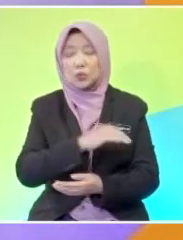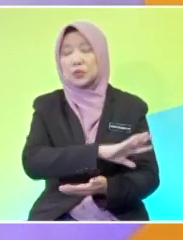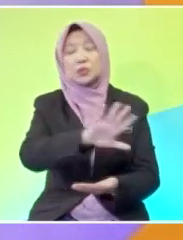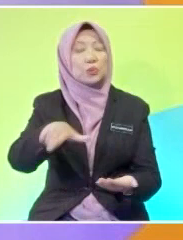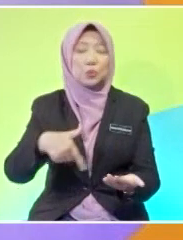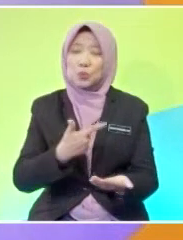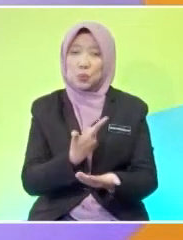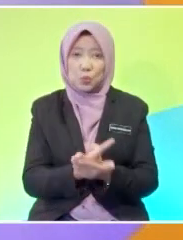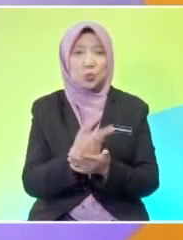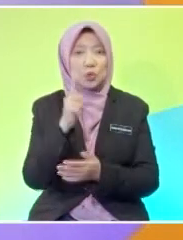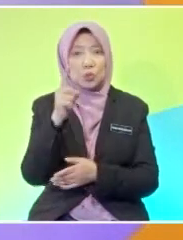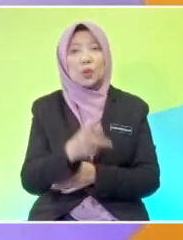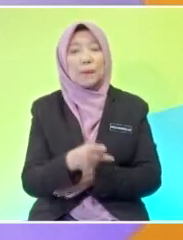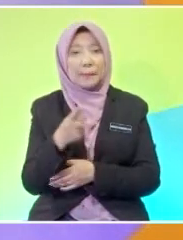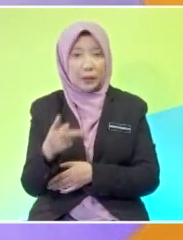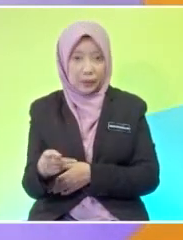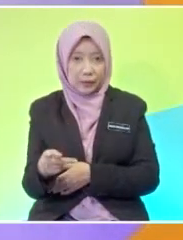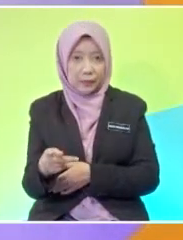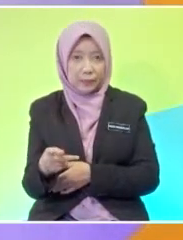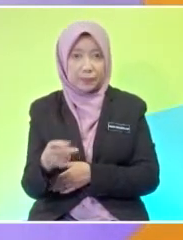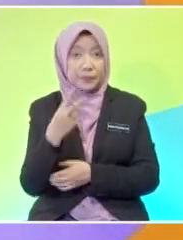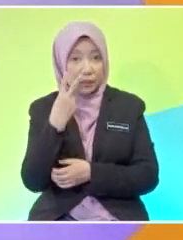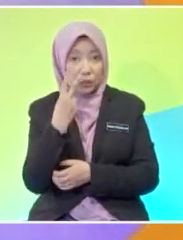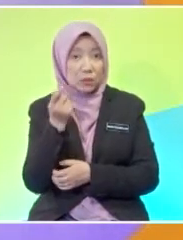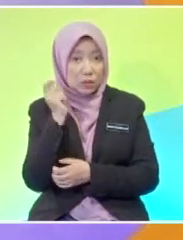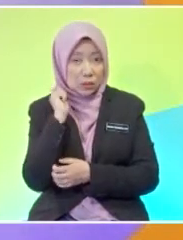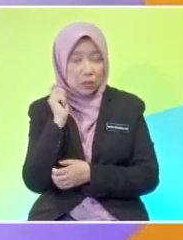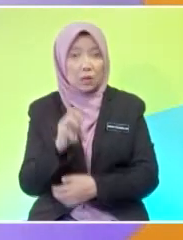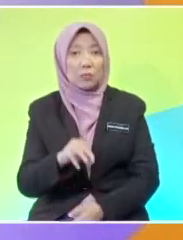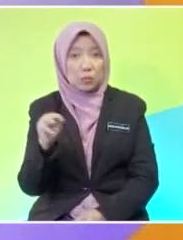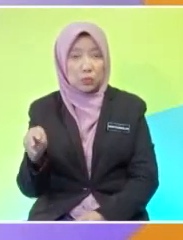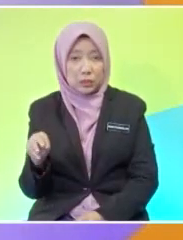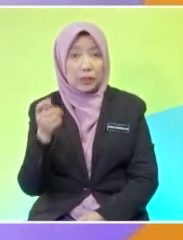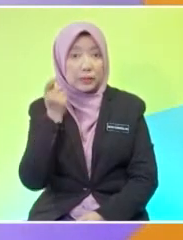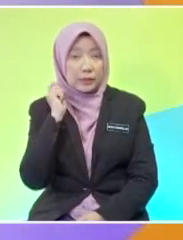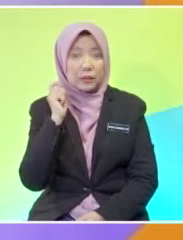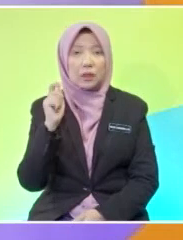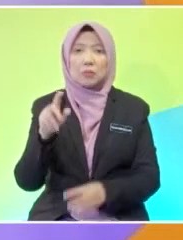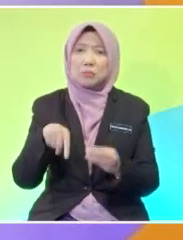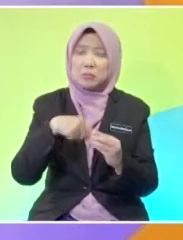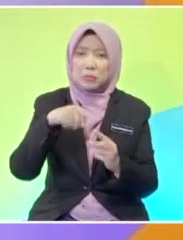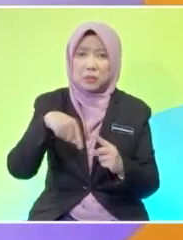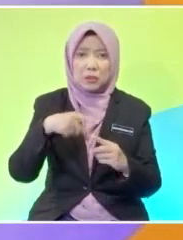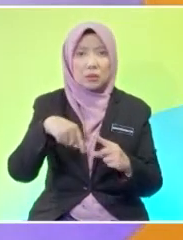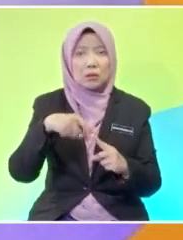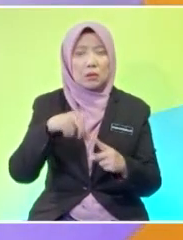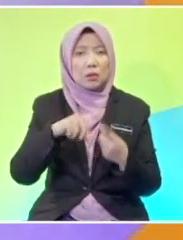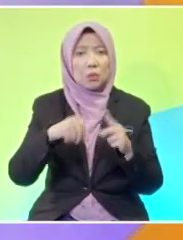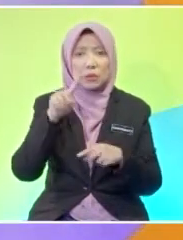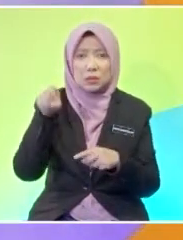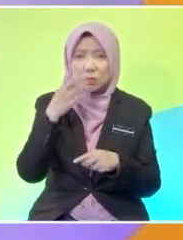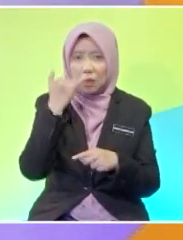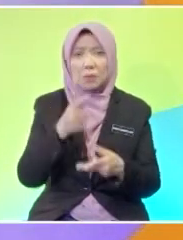perkara tadi kalau kita lihat ya bagaimana murid tadi apabila ditanyakan Kenapa meminjam buku yang